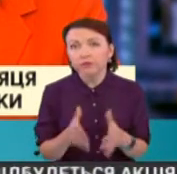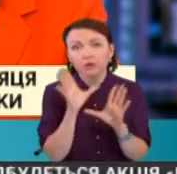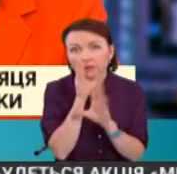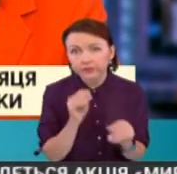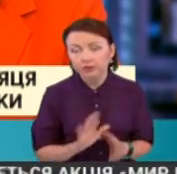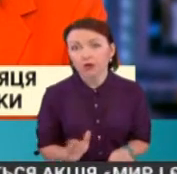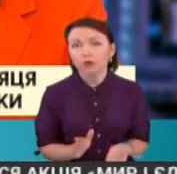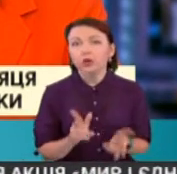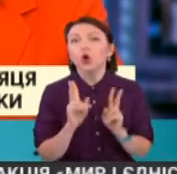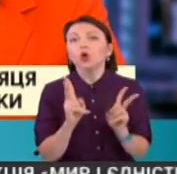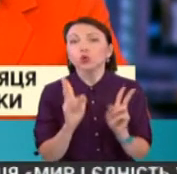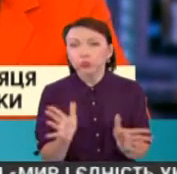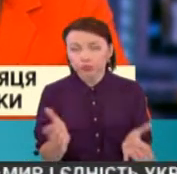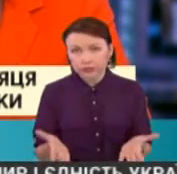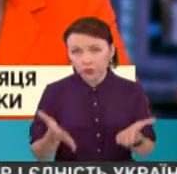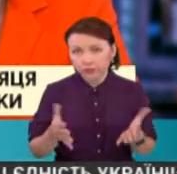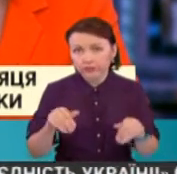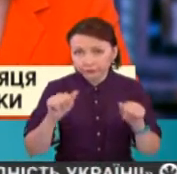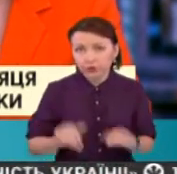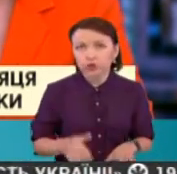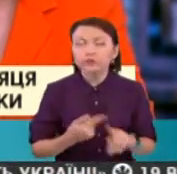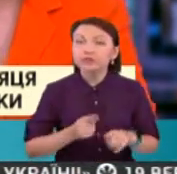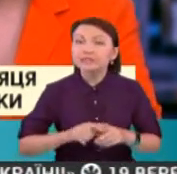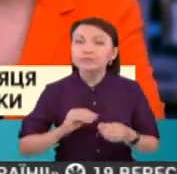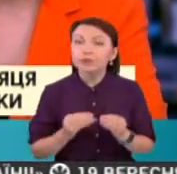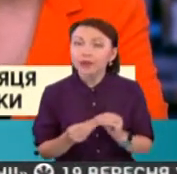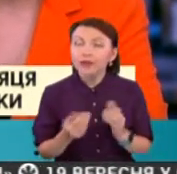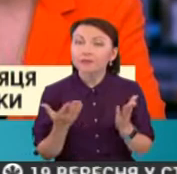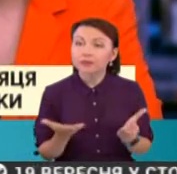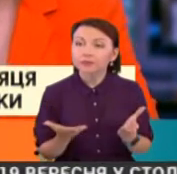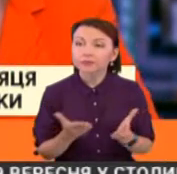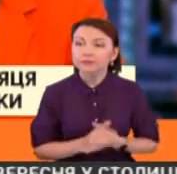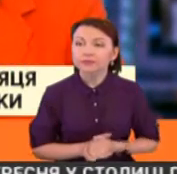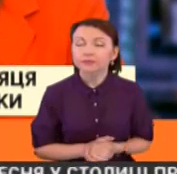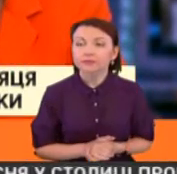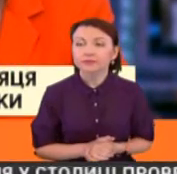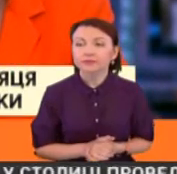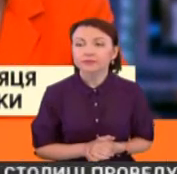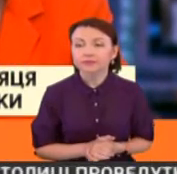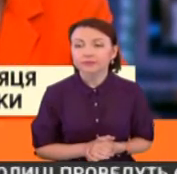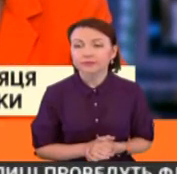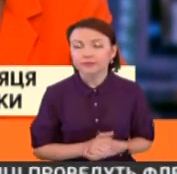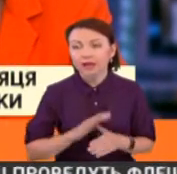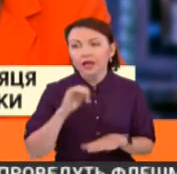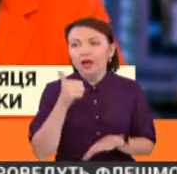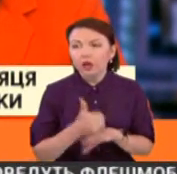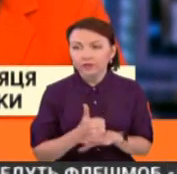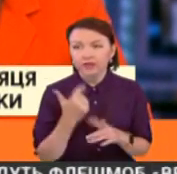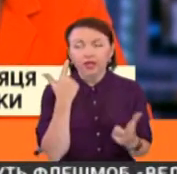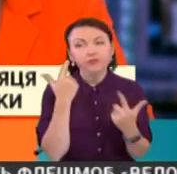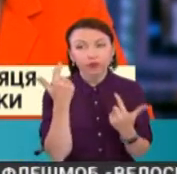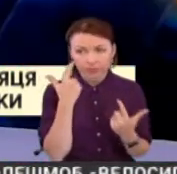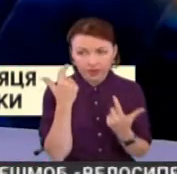Тут, зрештою, хто буде з'ясовувати і вирішувати ці проблеми, так би мовити? Коли запрацює все? Головна